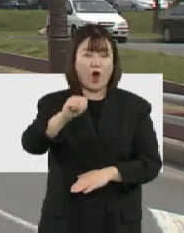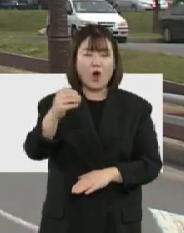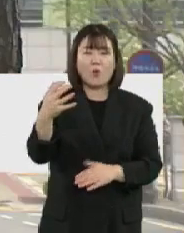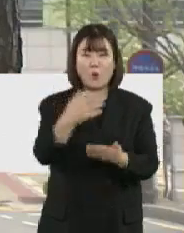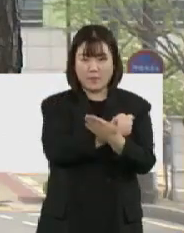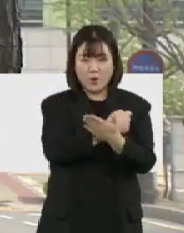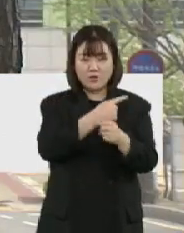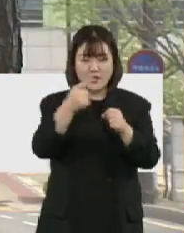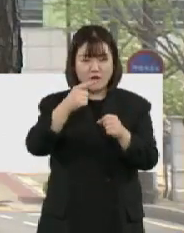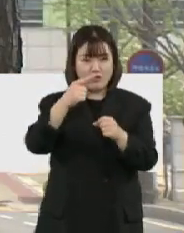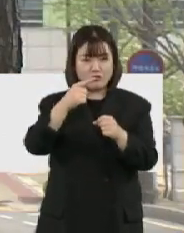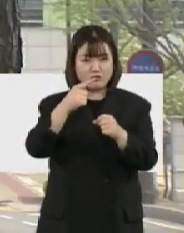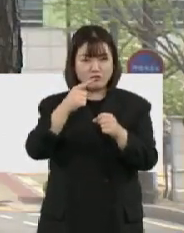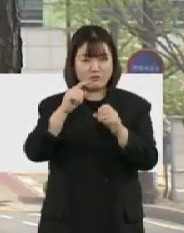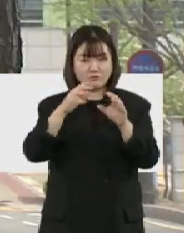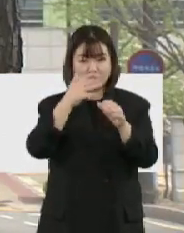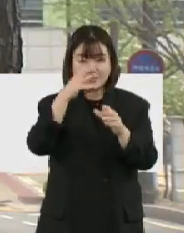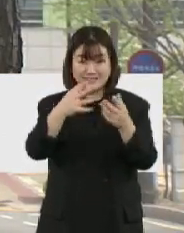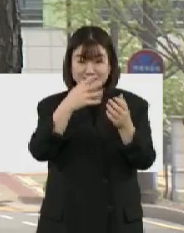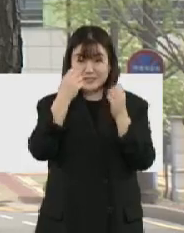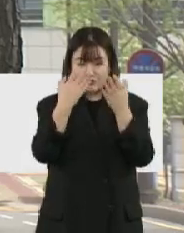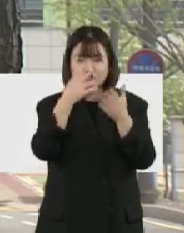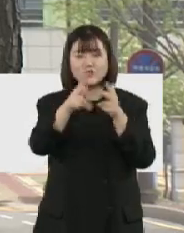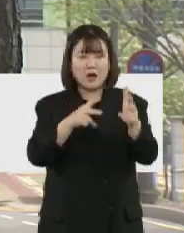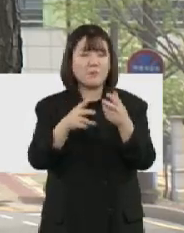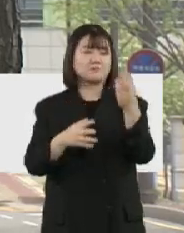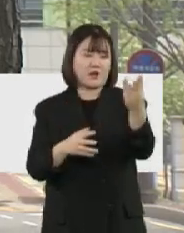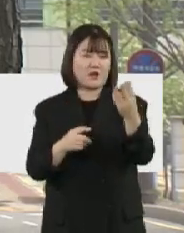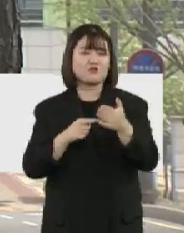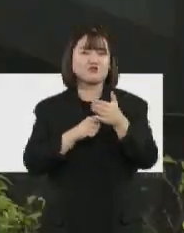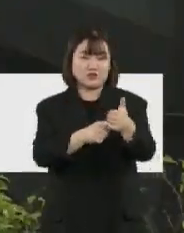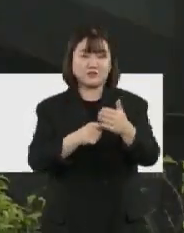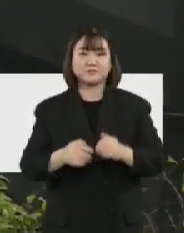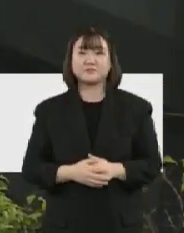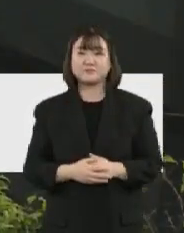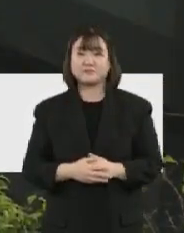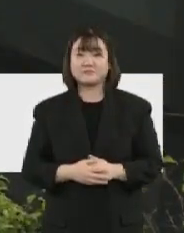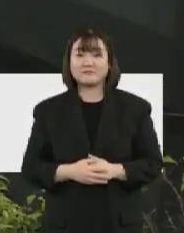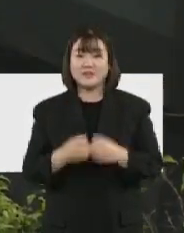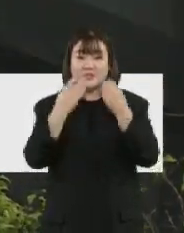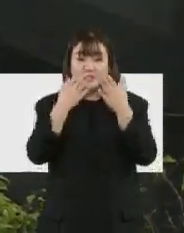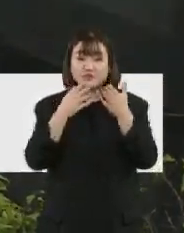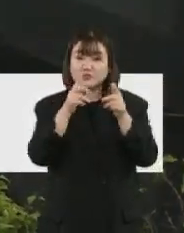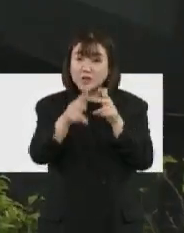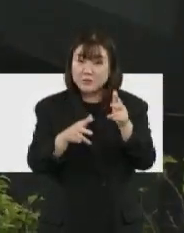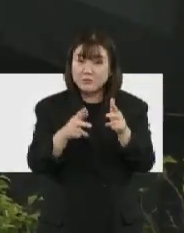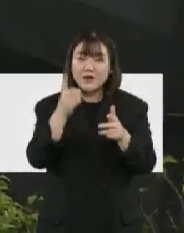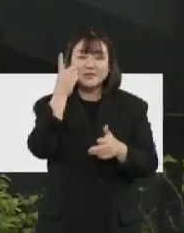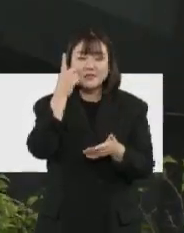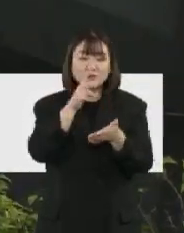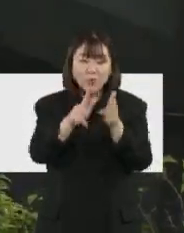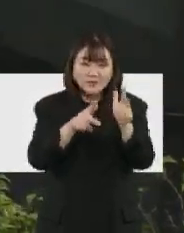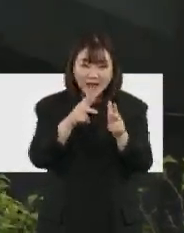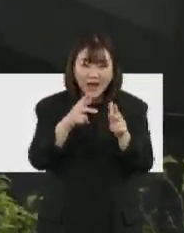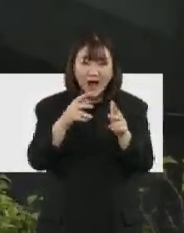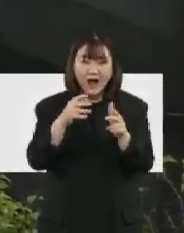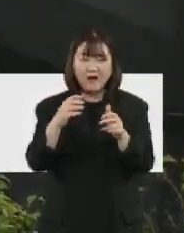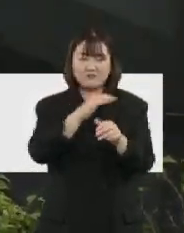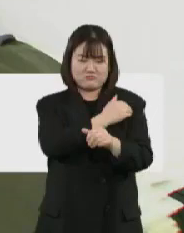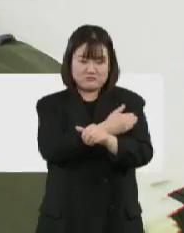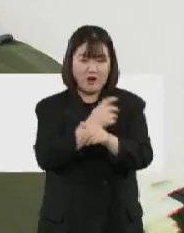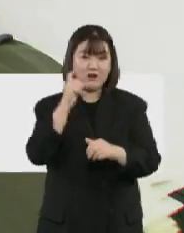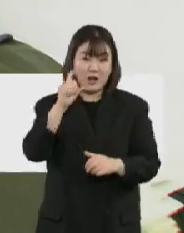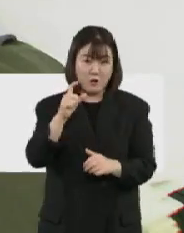내년 세계 청년 일자리 창출 진교 사업을 추진합니다 세계 신규사업은 스마트 공장 영양 강화